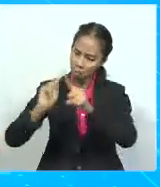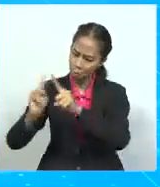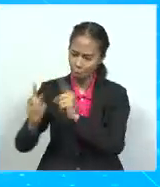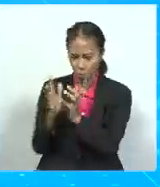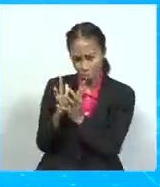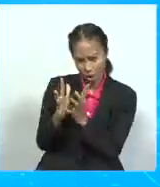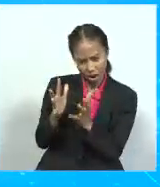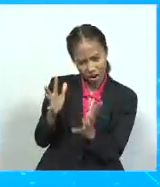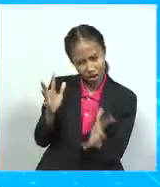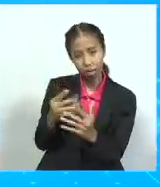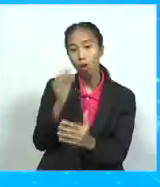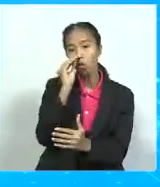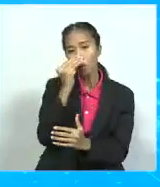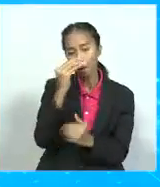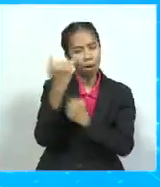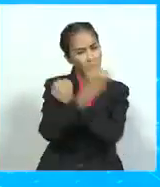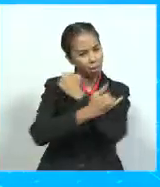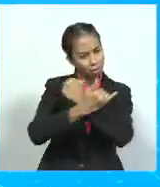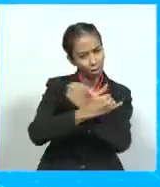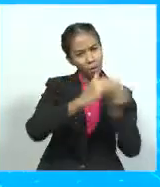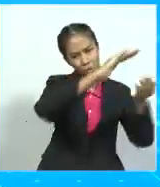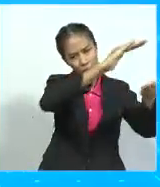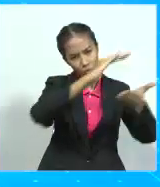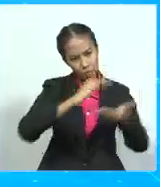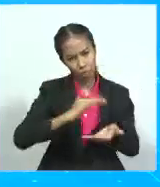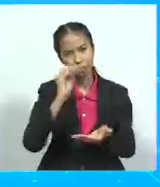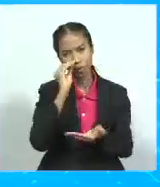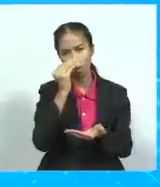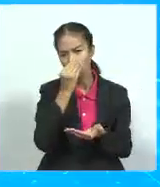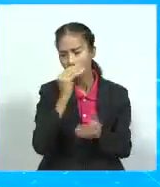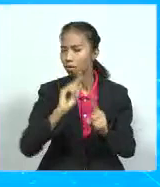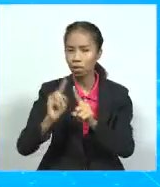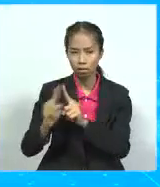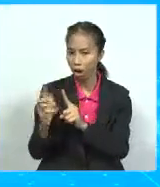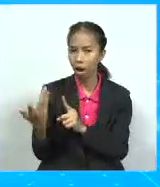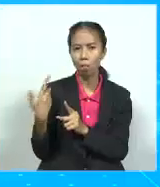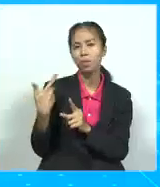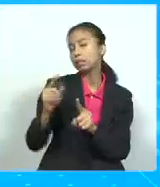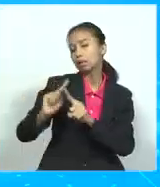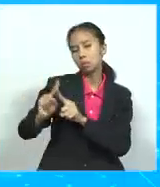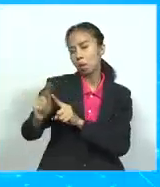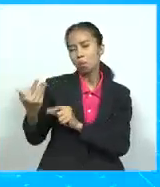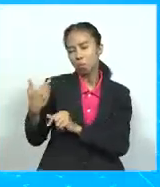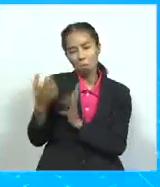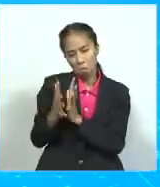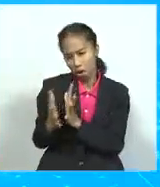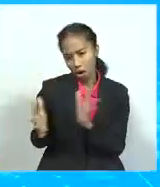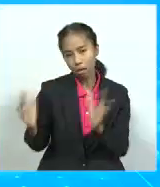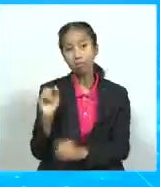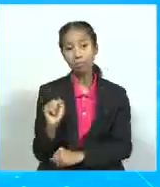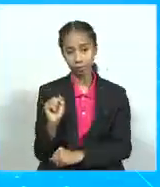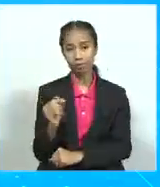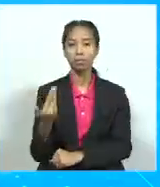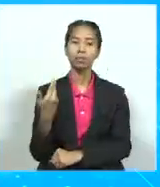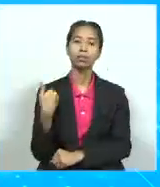ายพันธุ์ดอกไม้นำเข้าจากต่างประเทศไม่ว่าจะเป็นดอกลิลลี่ดอกทิวลิปคอสมอสเยอร์บีราต่างก็มีน